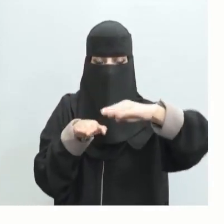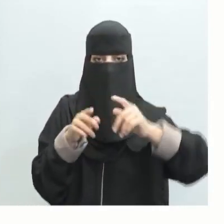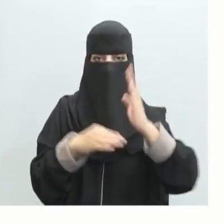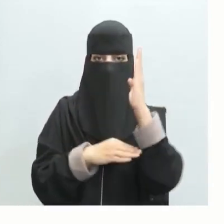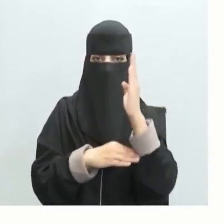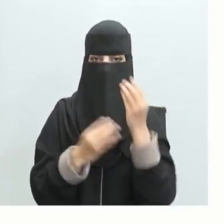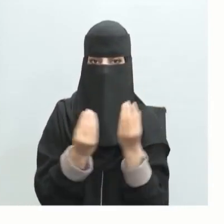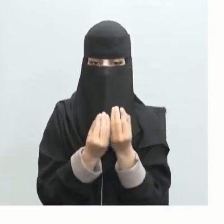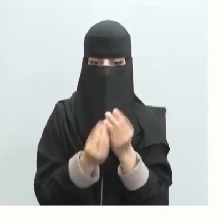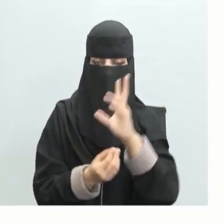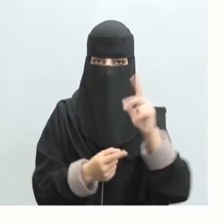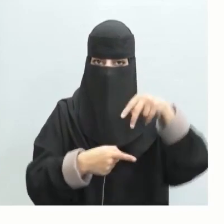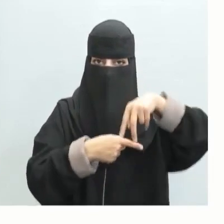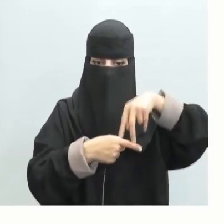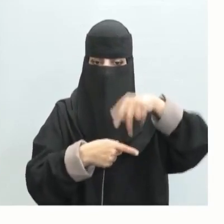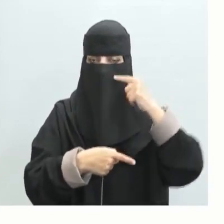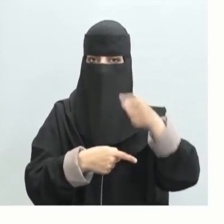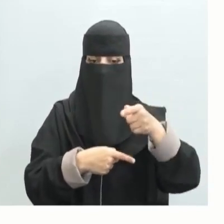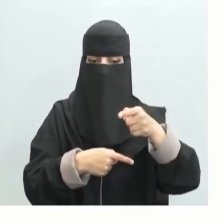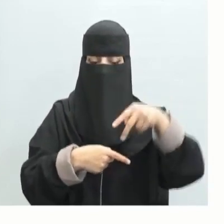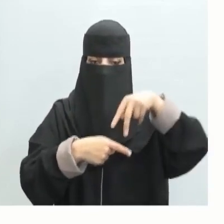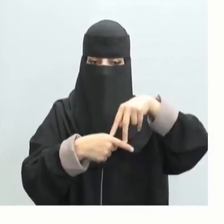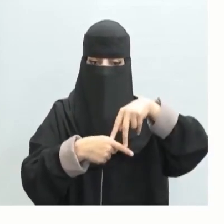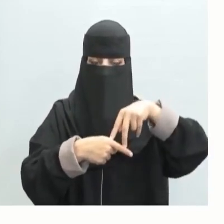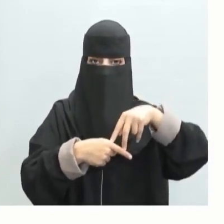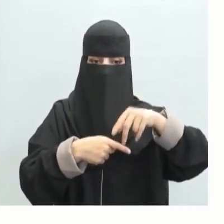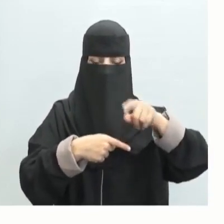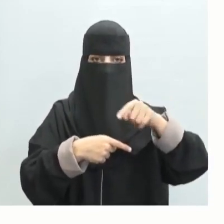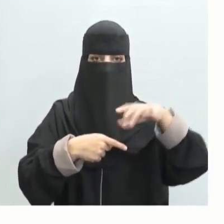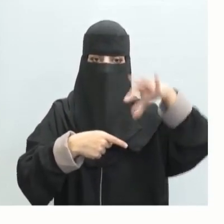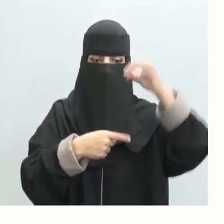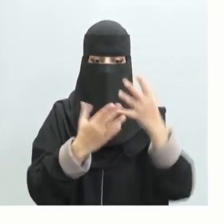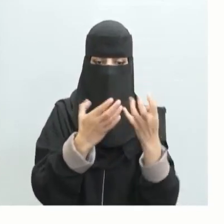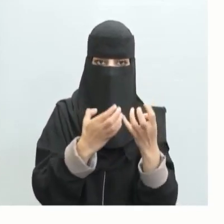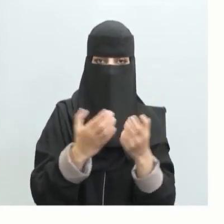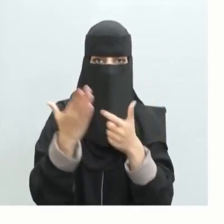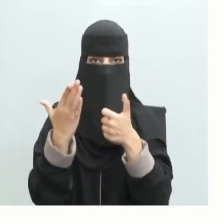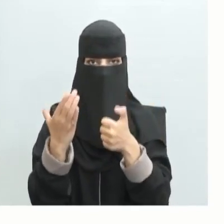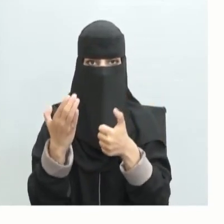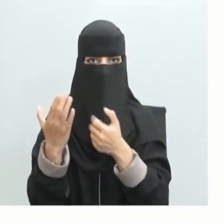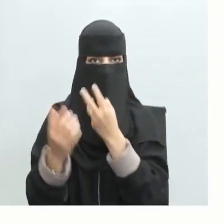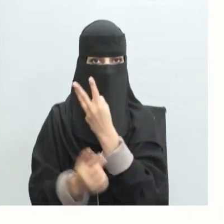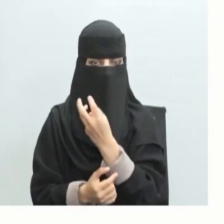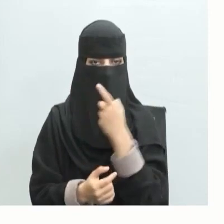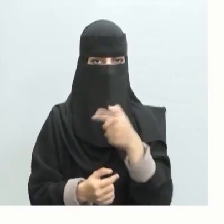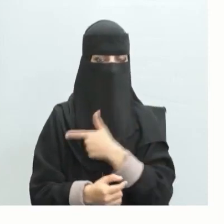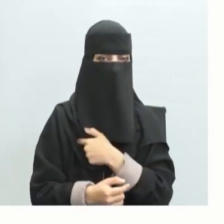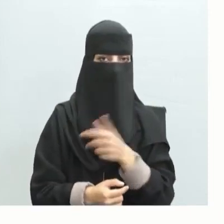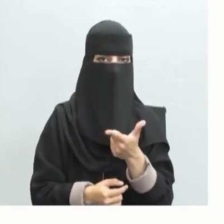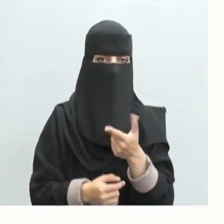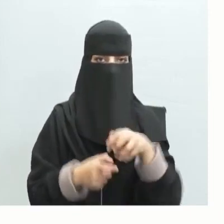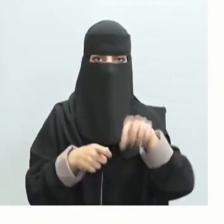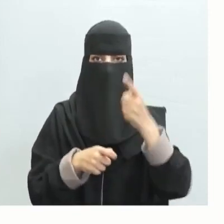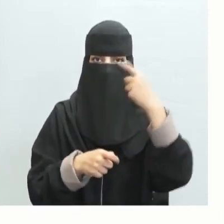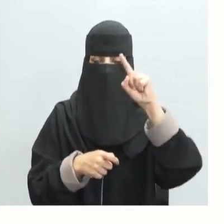الزاويه اما المثلث الثاني فهو مثلث زواياه 90 60 30 وهذا سميناه في المرحله